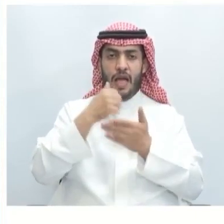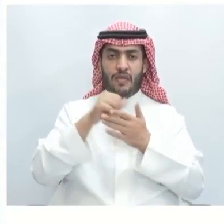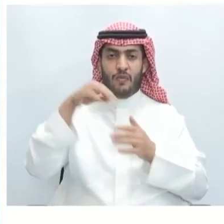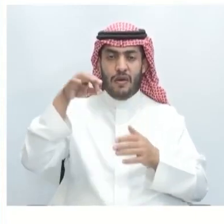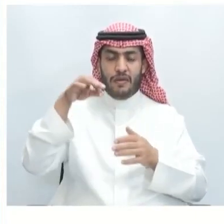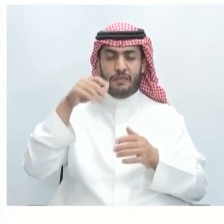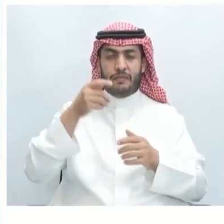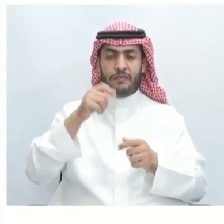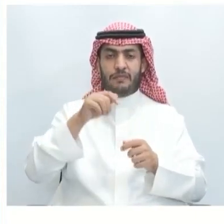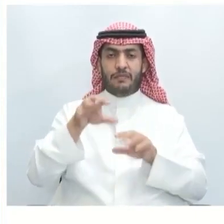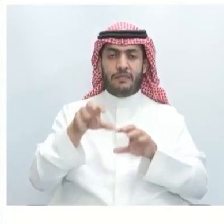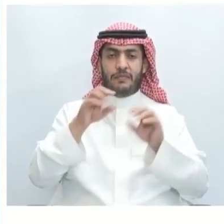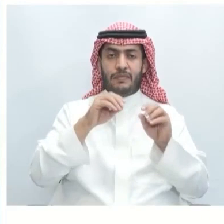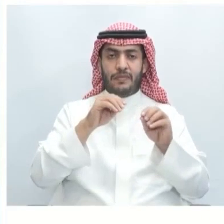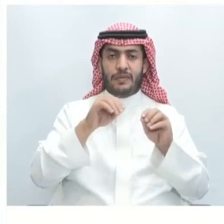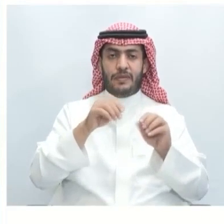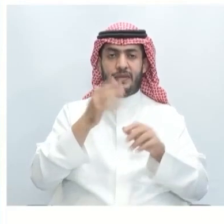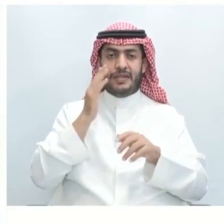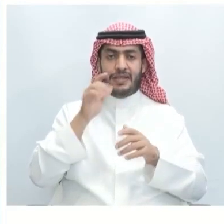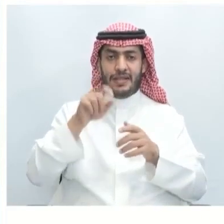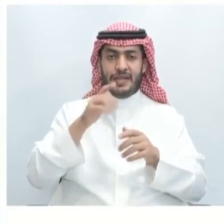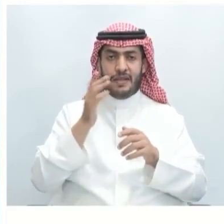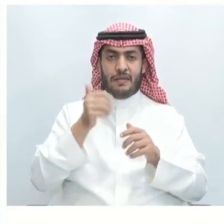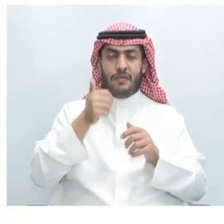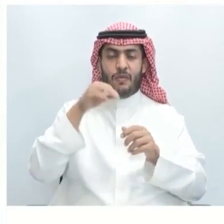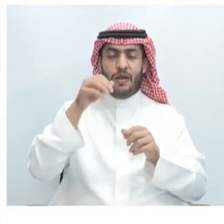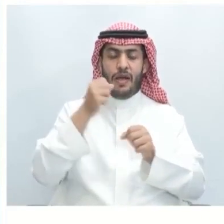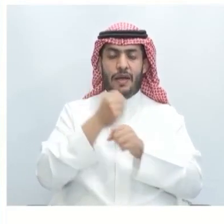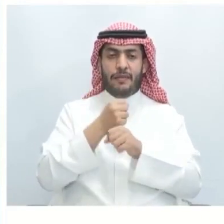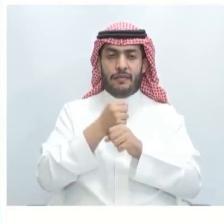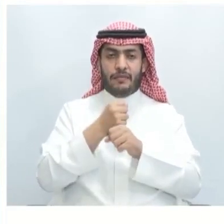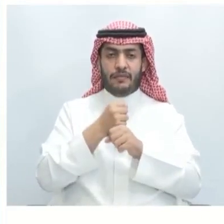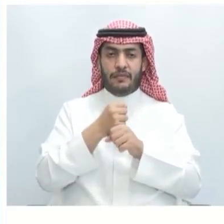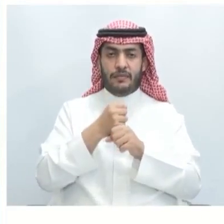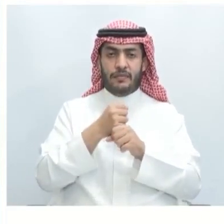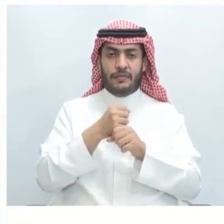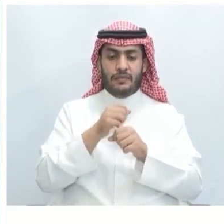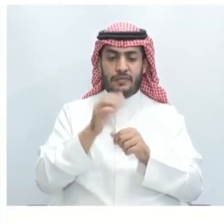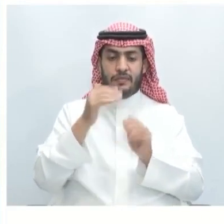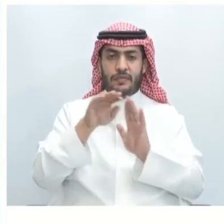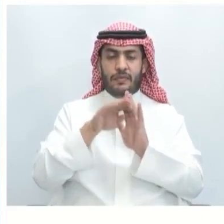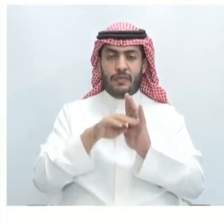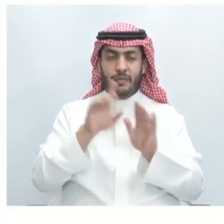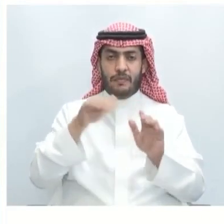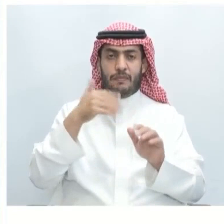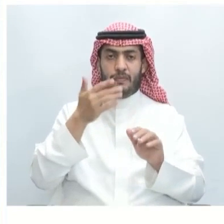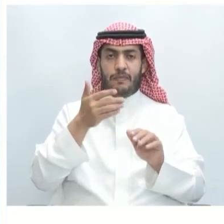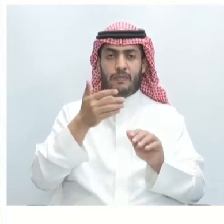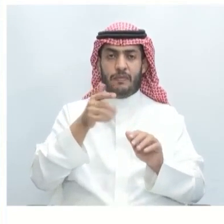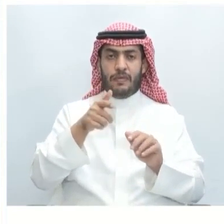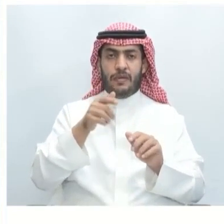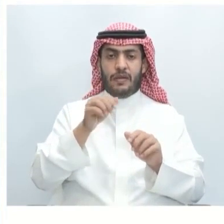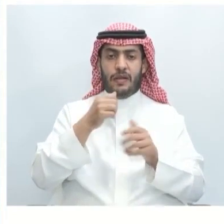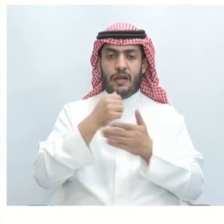خلال النقر بالزر الايمن على ورقه العمل في اسفل الشيت او ورقه العمل بعد ذلك تقوم بحذف